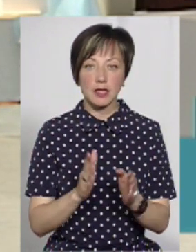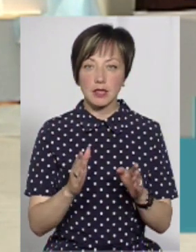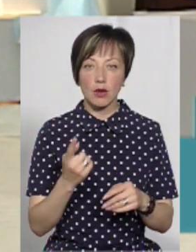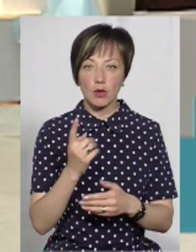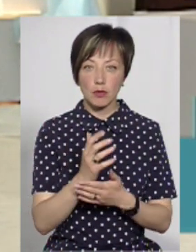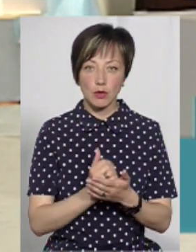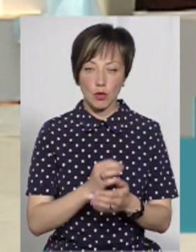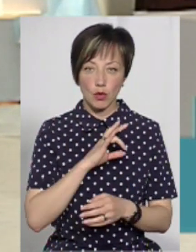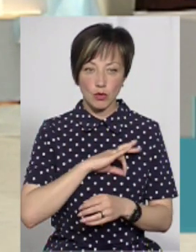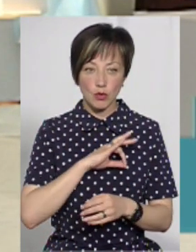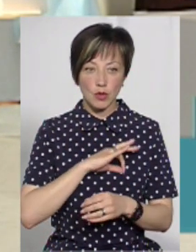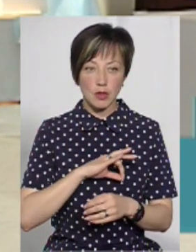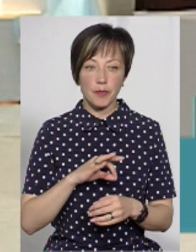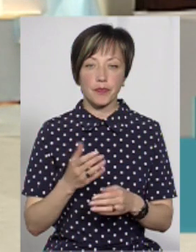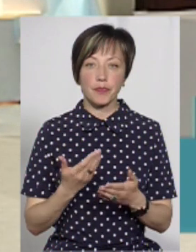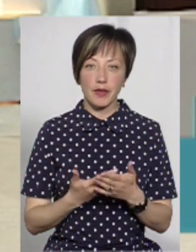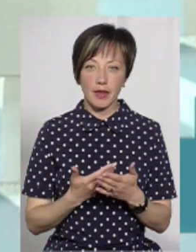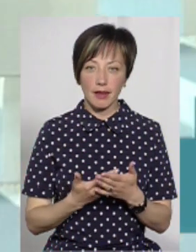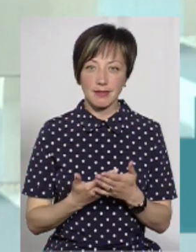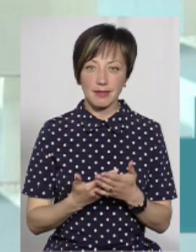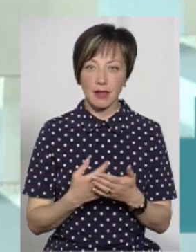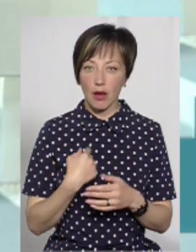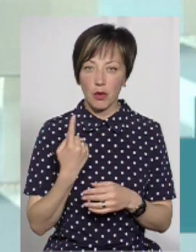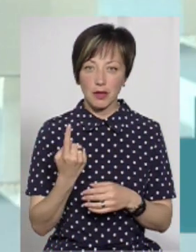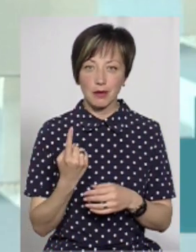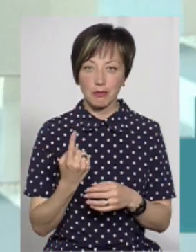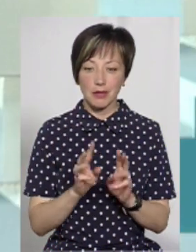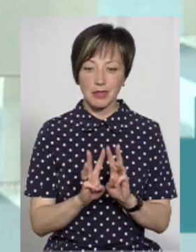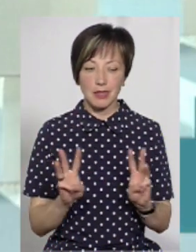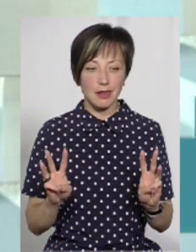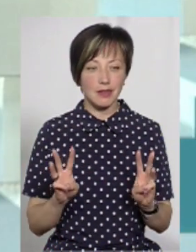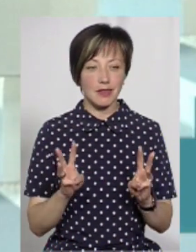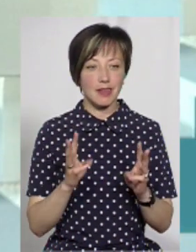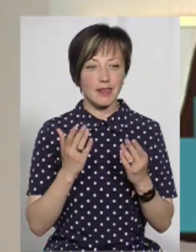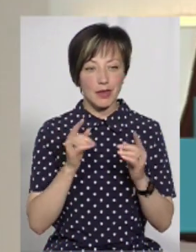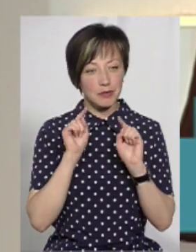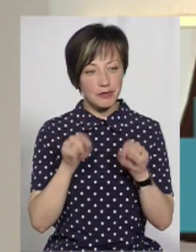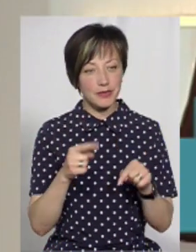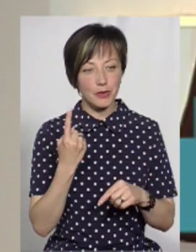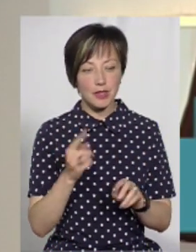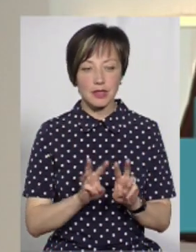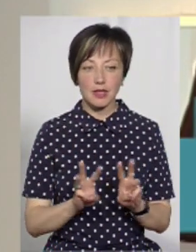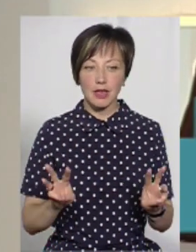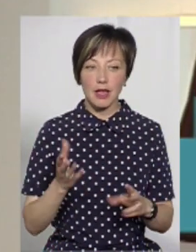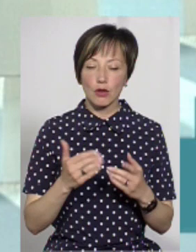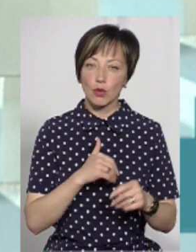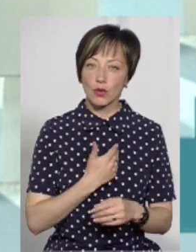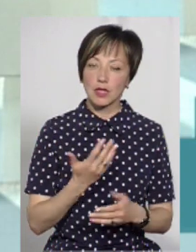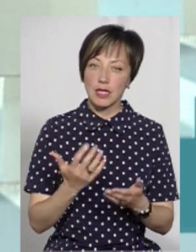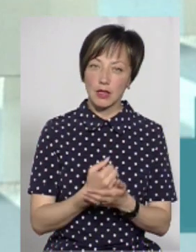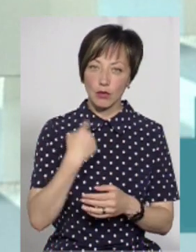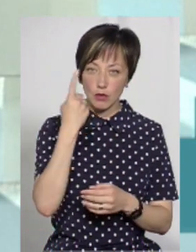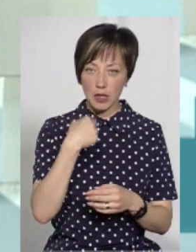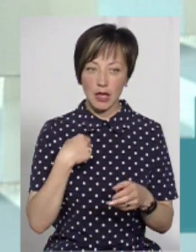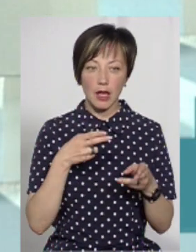тільки одним ресурсом користуєтеся, правда? Тобто, якщо ми шукаємо... Я одним. Ви відданий, значить, певному ресурсу, але якщо я хочу знайти, я